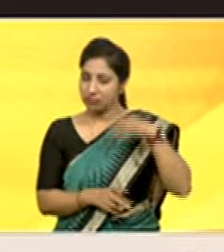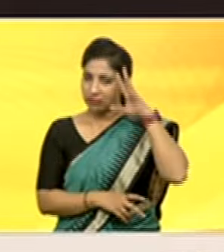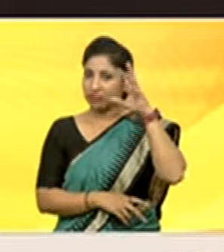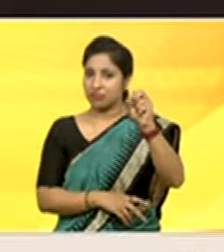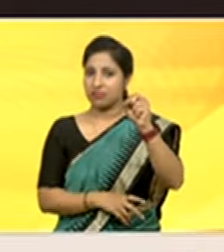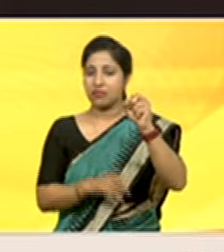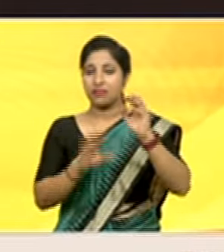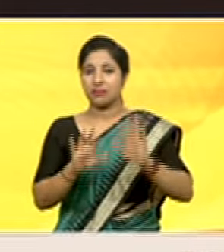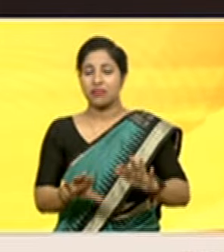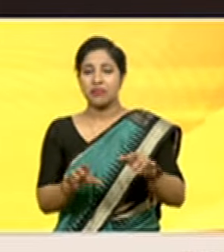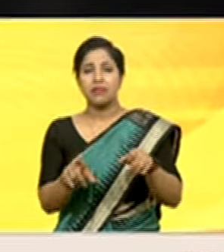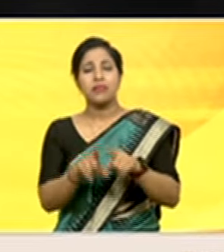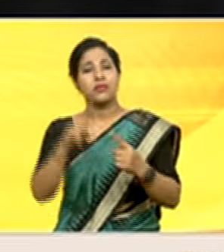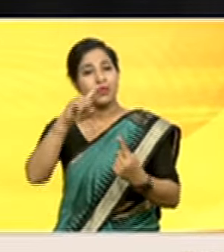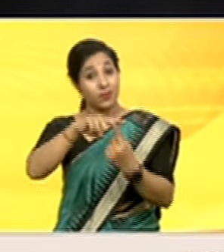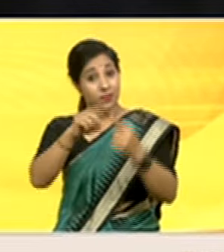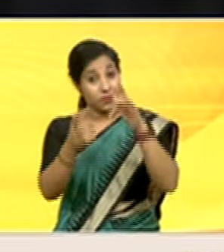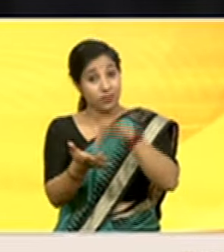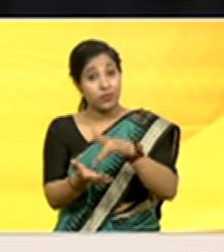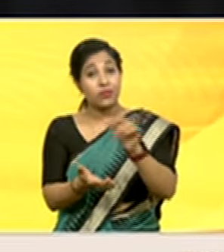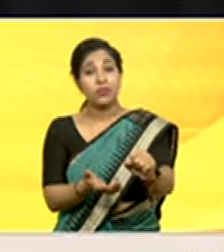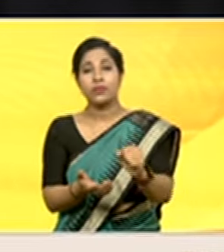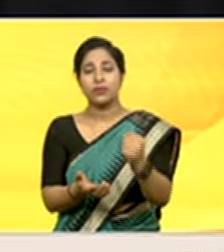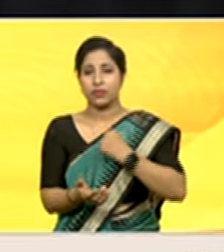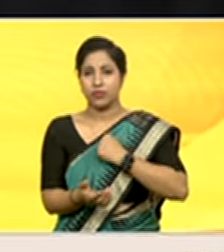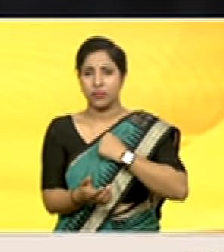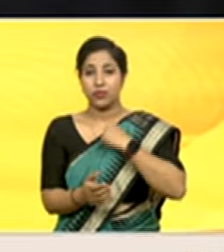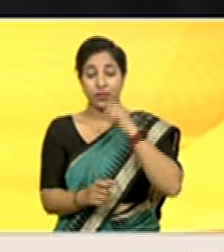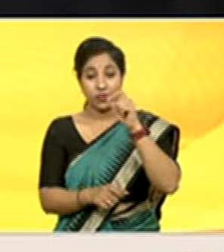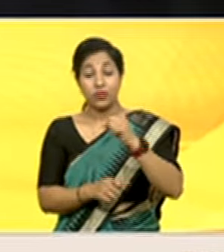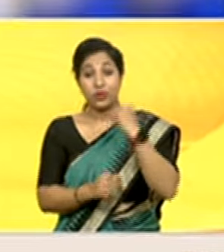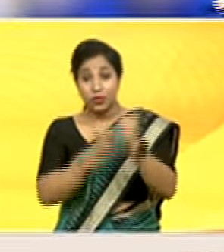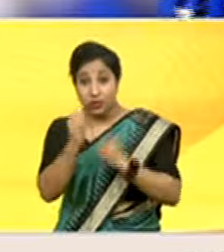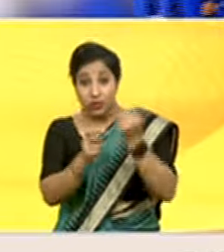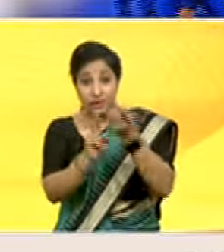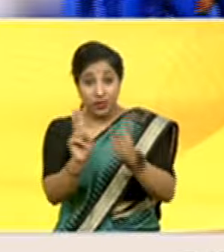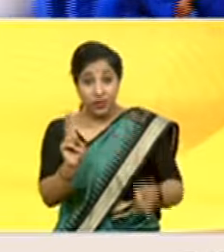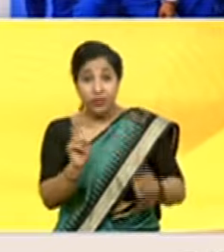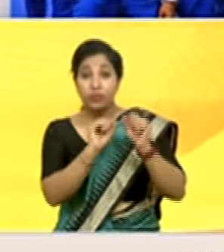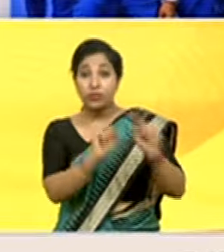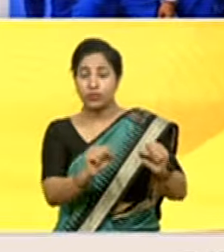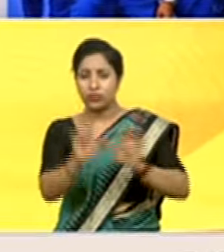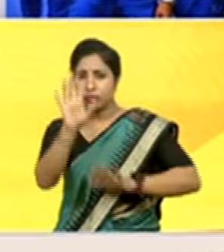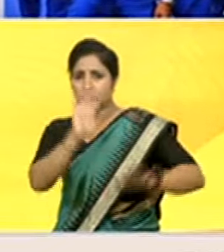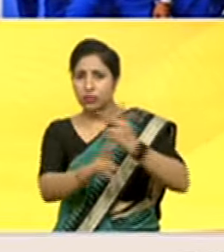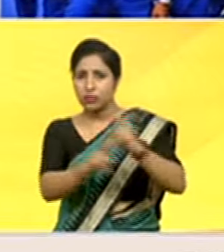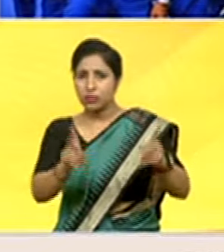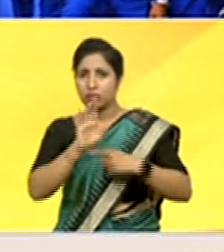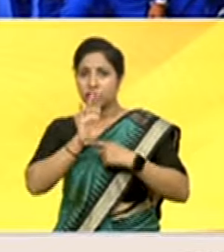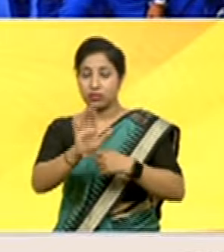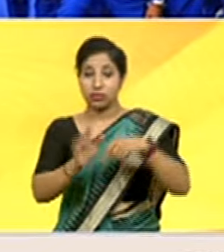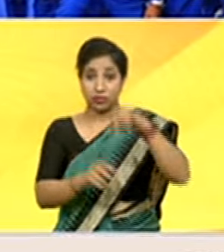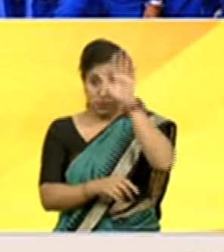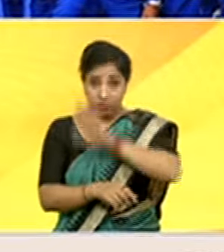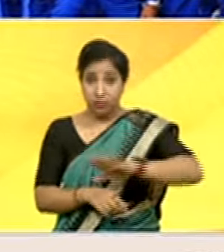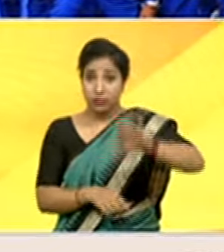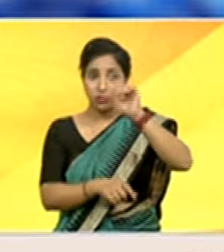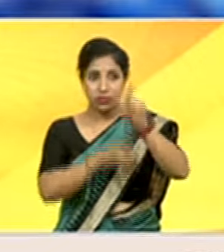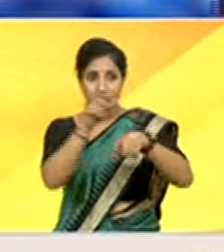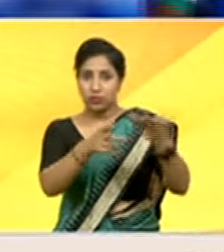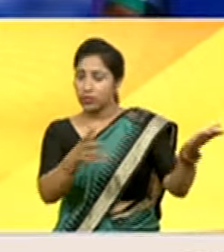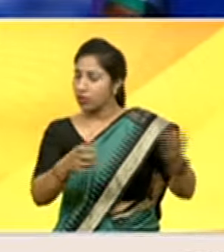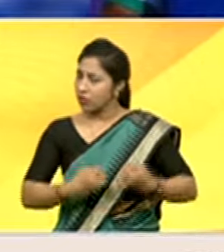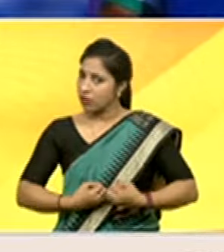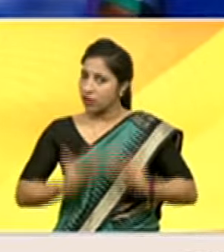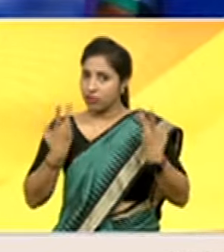टोक्यो में हमारे खिलाडियों के प्रदर्सन ने हर भारतिय का दिल जीत लिया